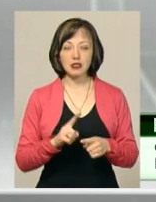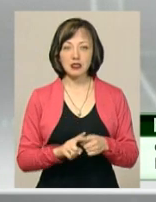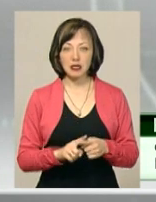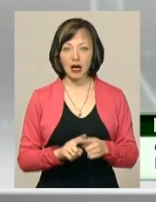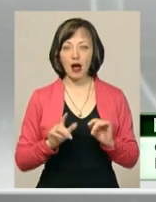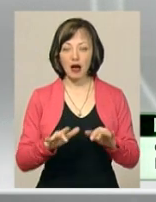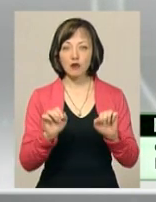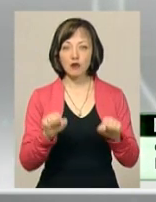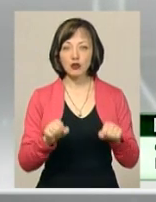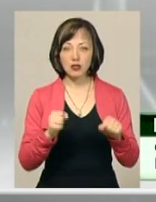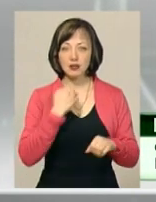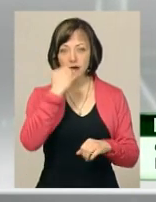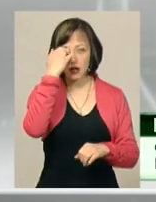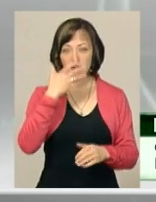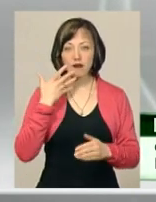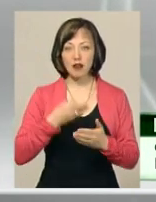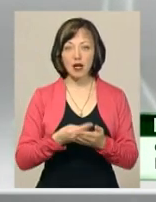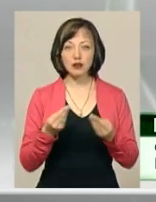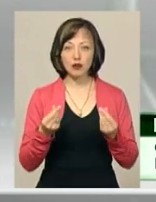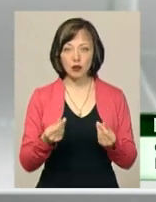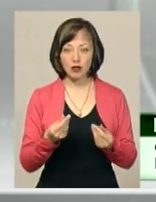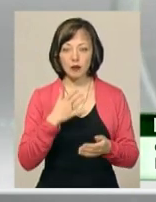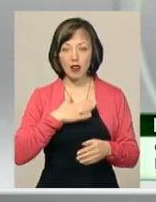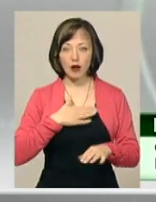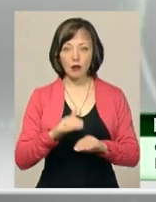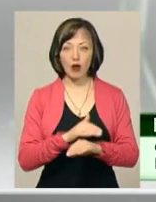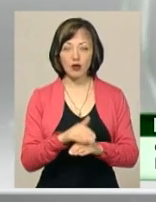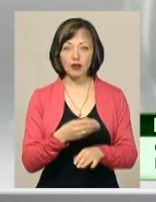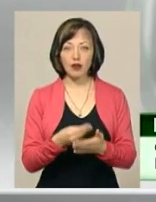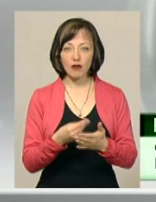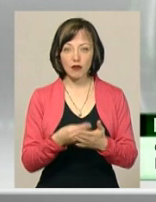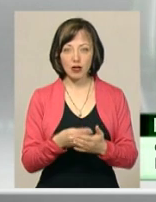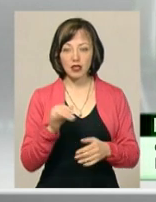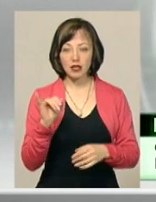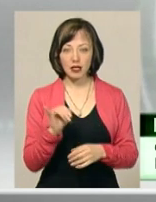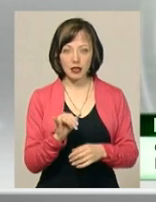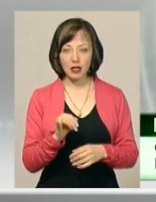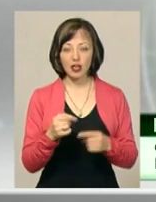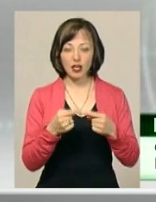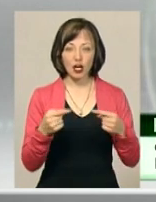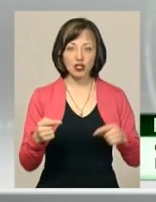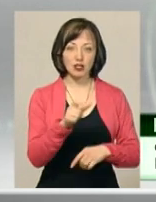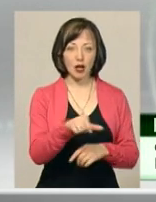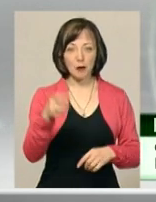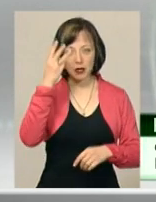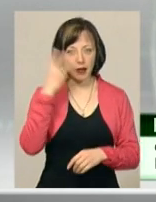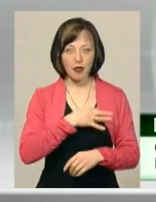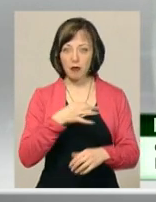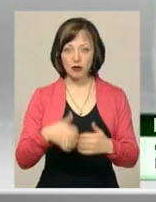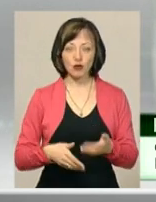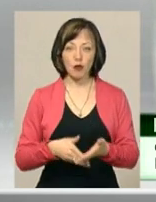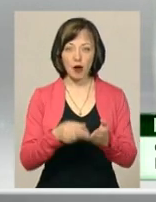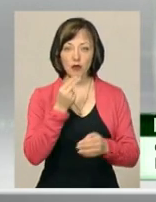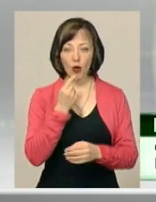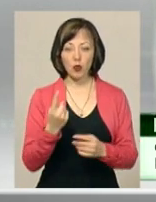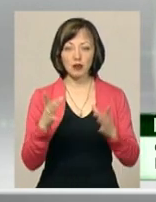завдяки власним коштам нашого благодійного фонду та звичайним хмельничанам, які є небайдужими і допомагають продуктам.